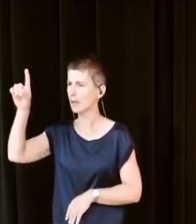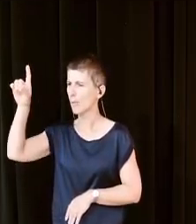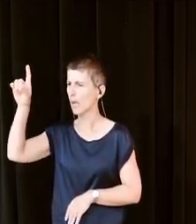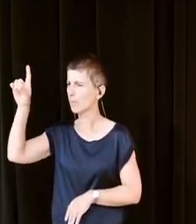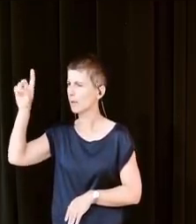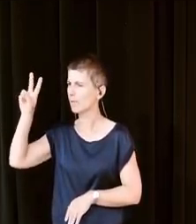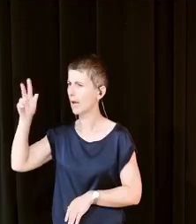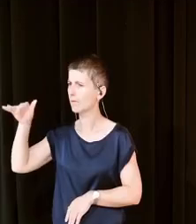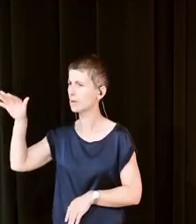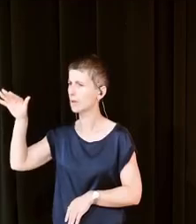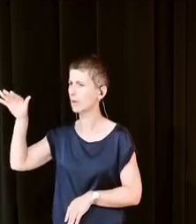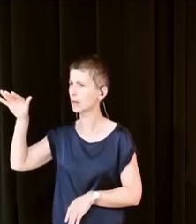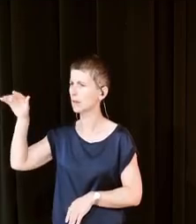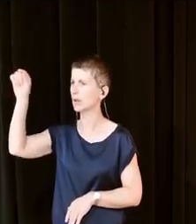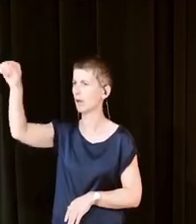heben?